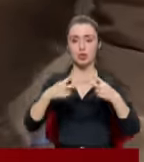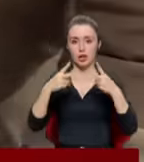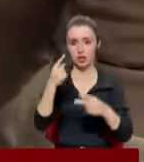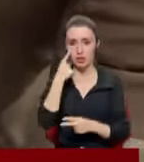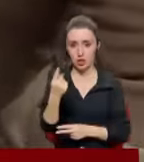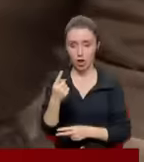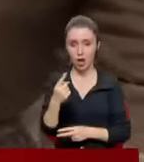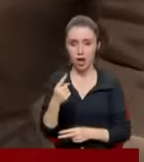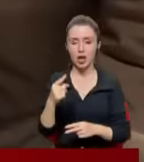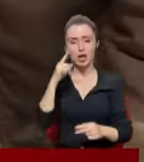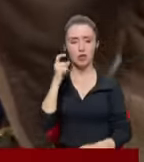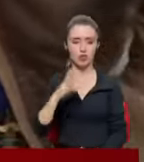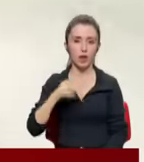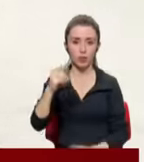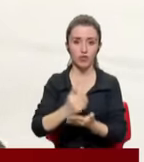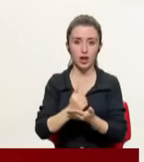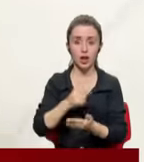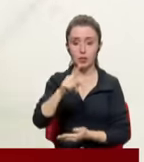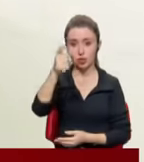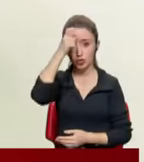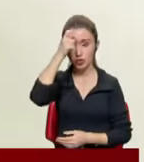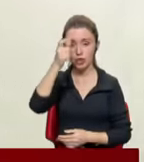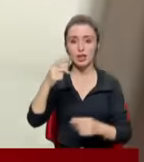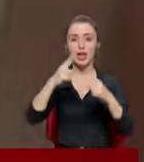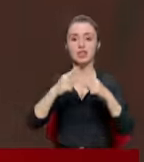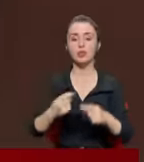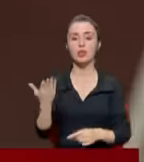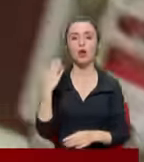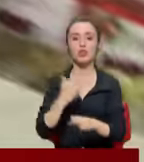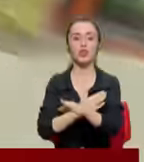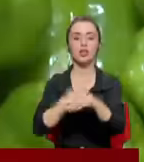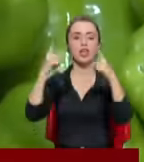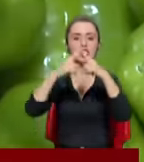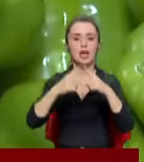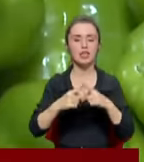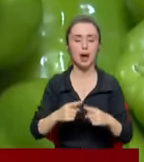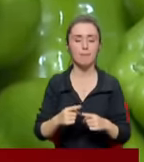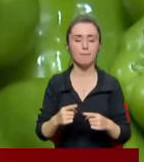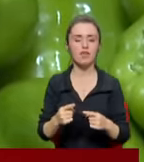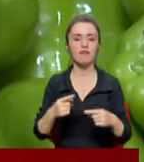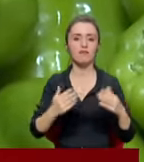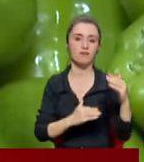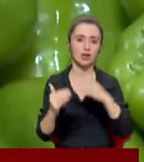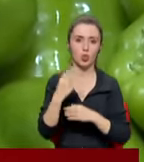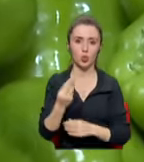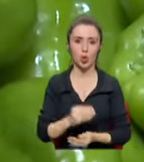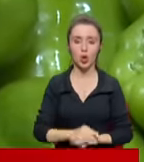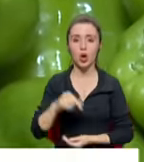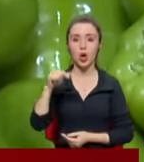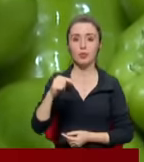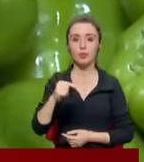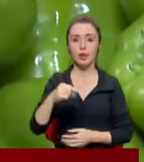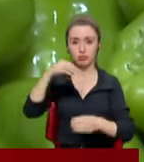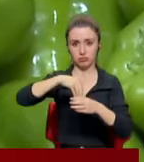enflasyonu için ipucu bu veriler ama türkin hesabından önce tüketicinin hesabı zaten çok daha fazla çıktı şurada bir